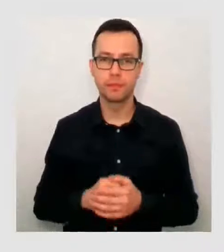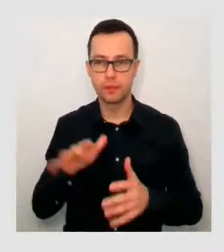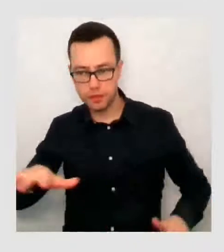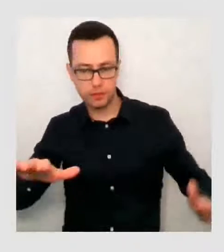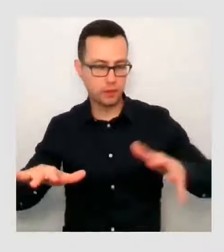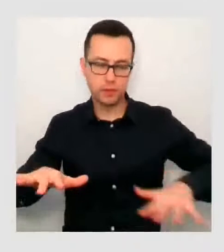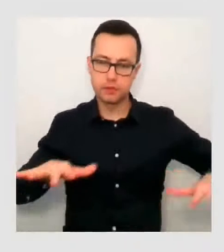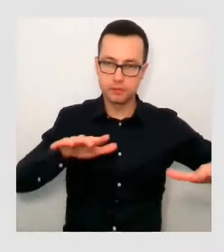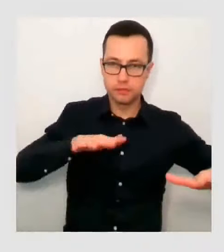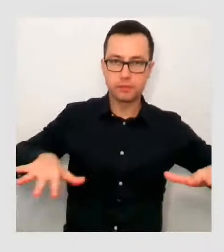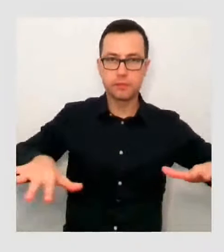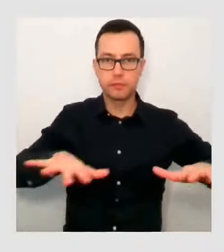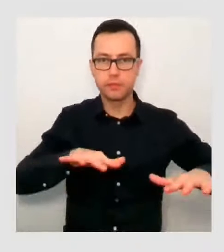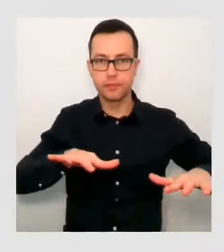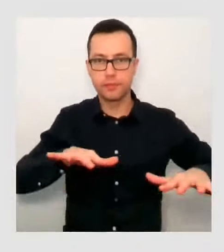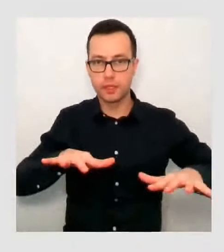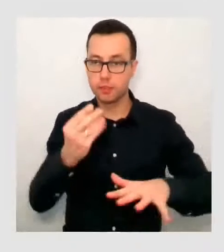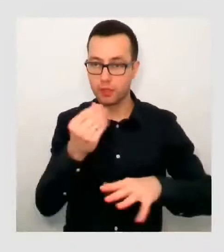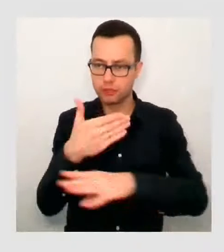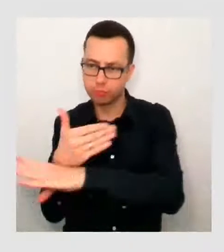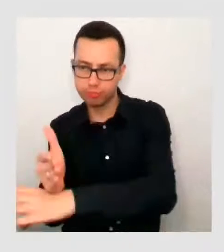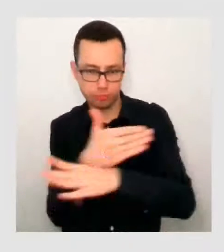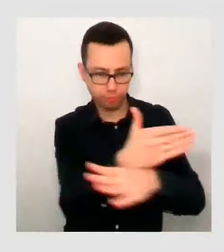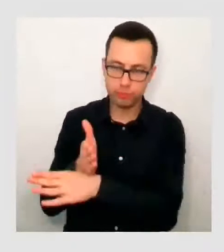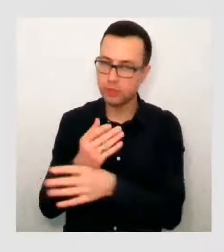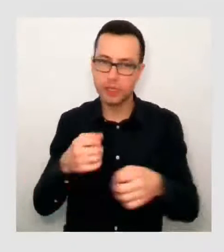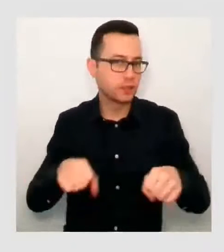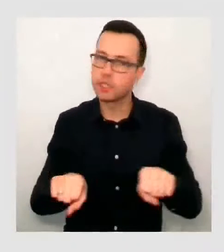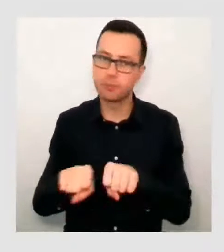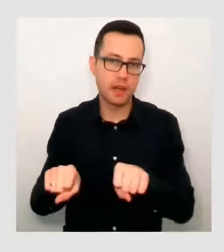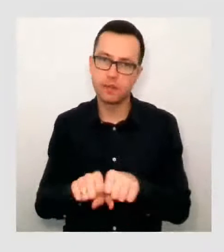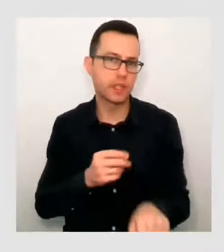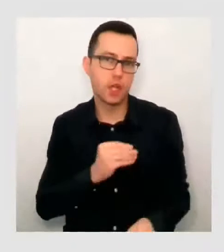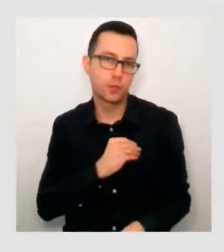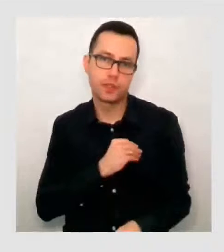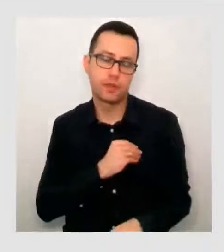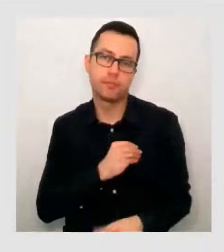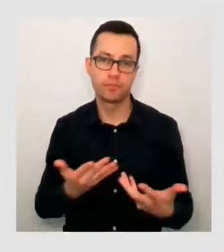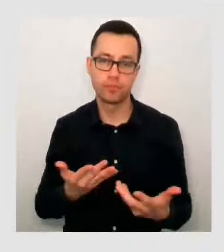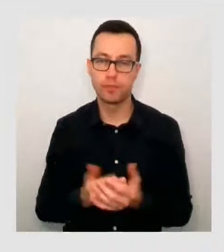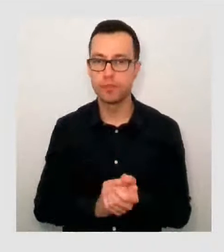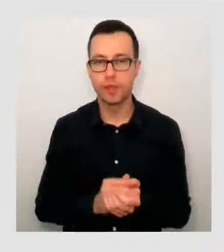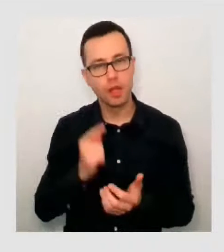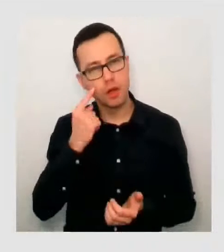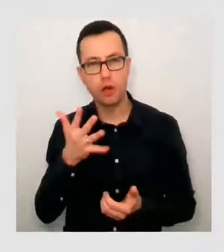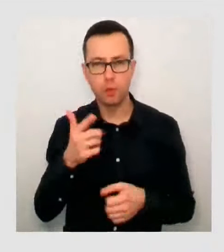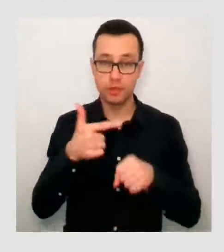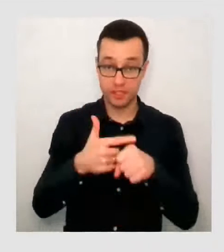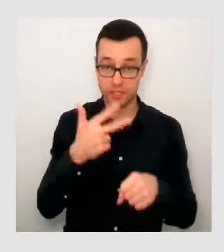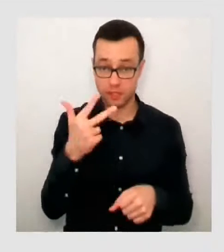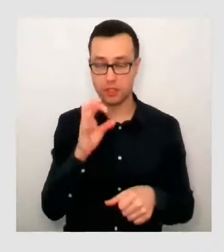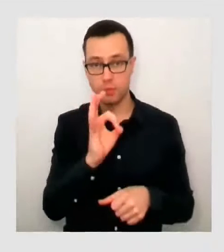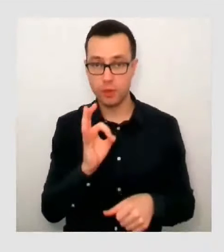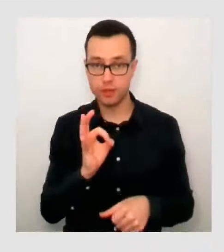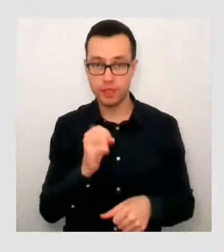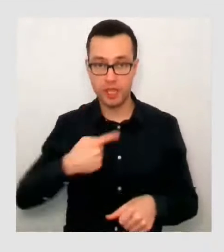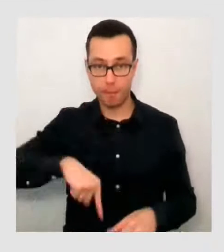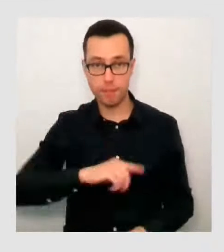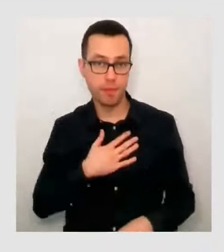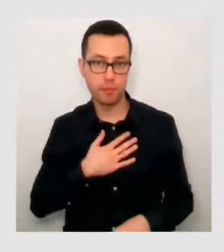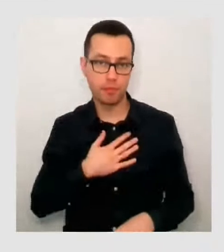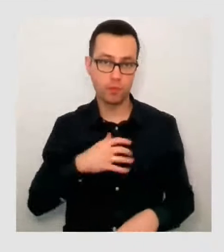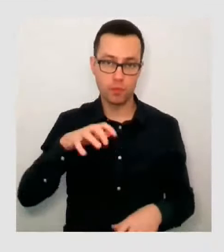jest niesprawiedliwy, dlatego że na przykład my mamy blisko 23% całej bazy wysokospecjalistycznej. Są to szpitale kliniczne,